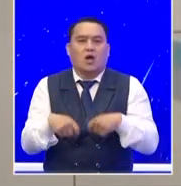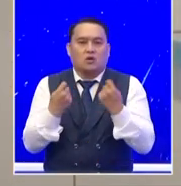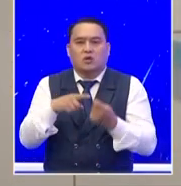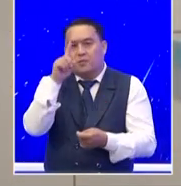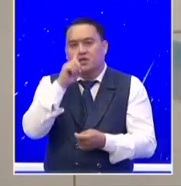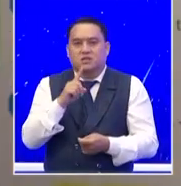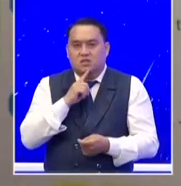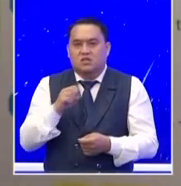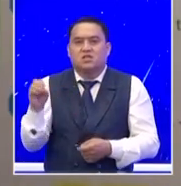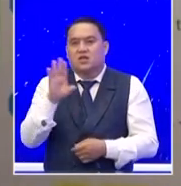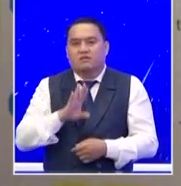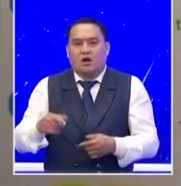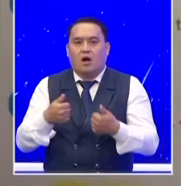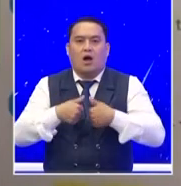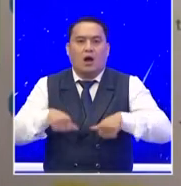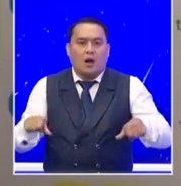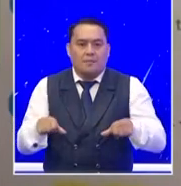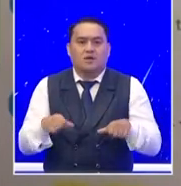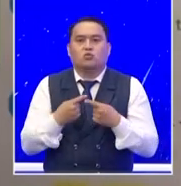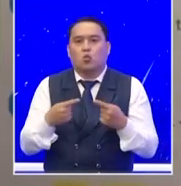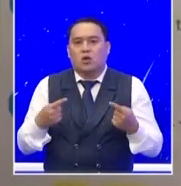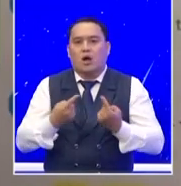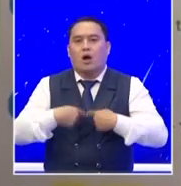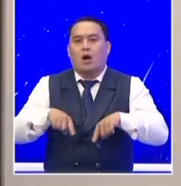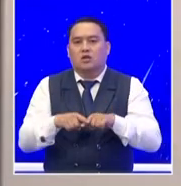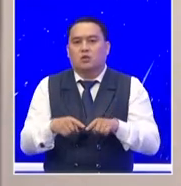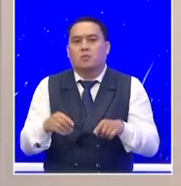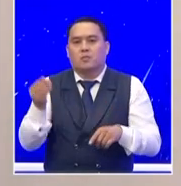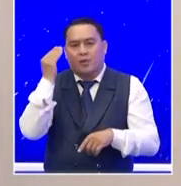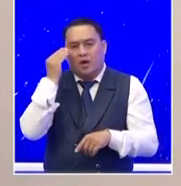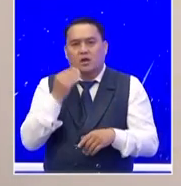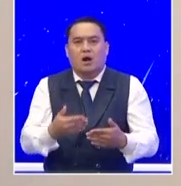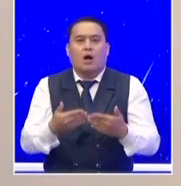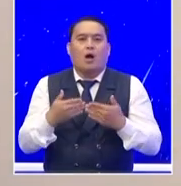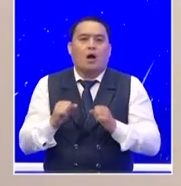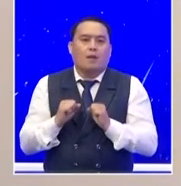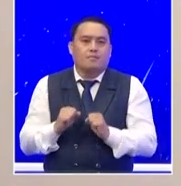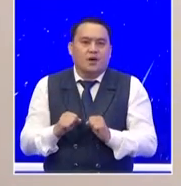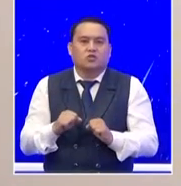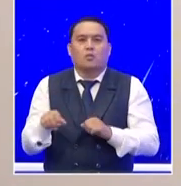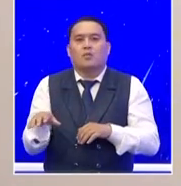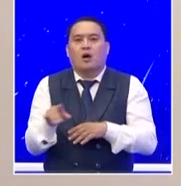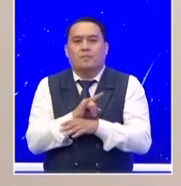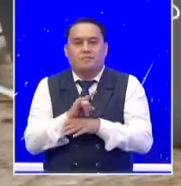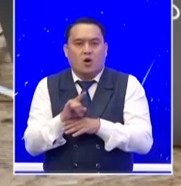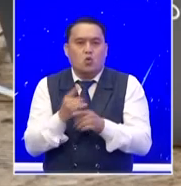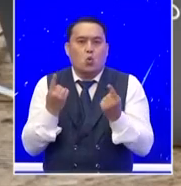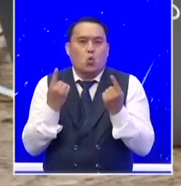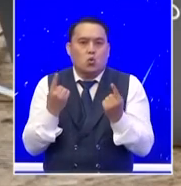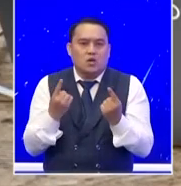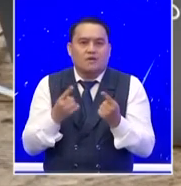за месяц. Еврокомиссия, Интертоп и другие организации предпринимают целый ряд мер по борьбе с мошенниками.